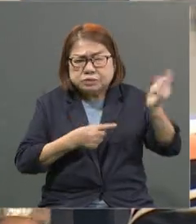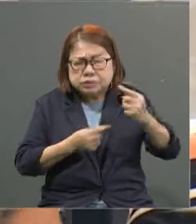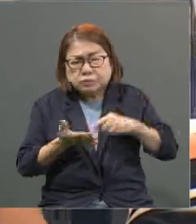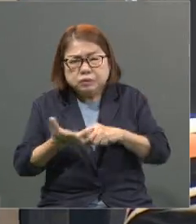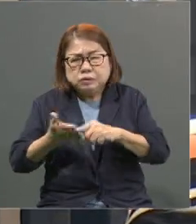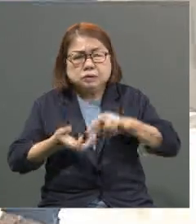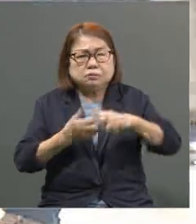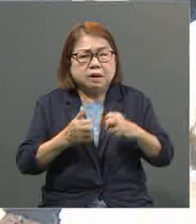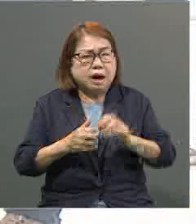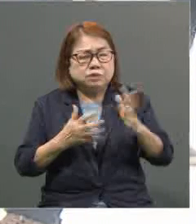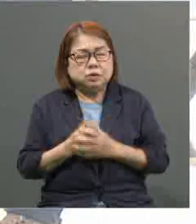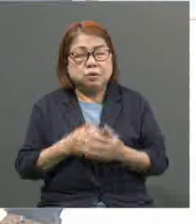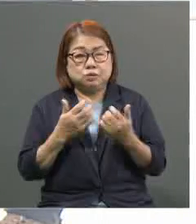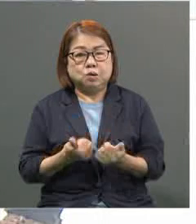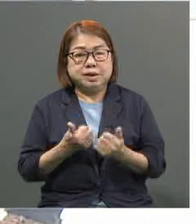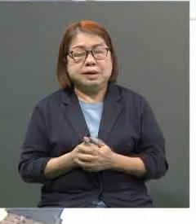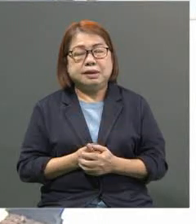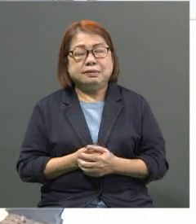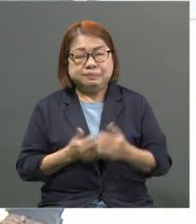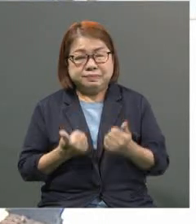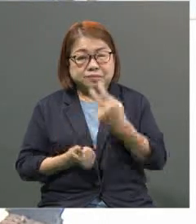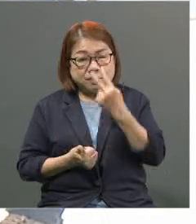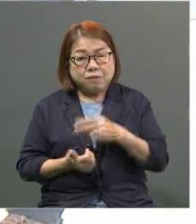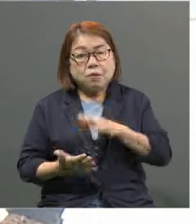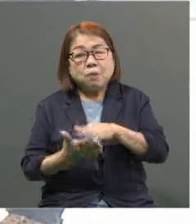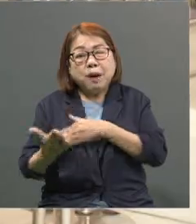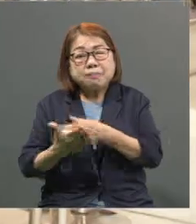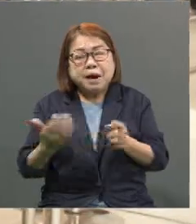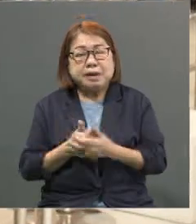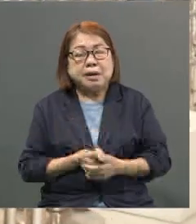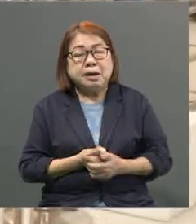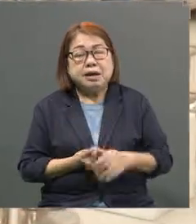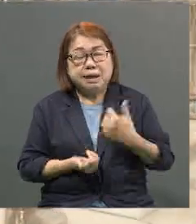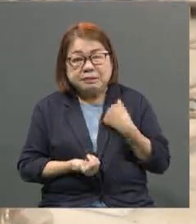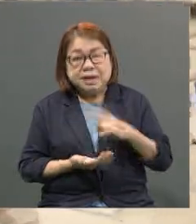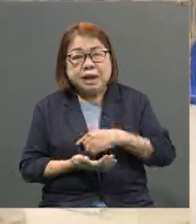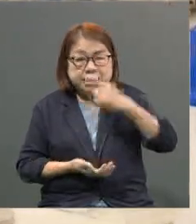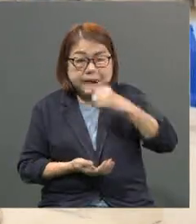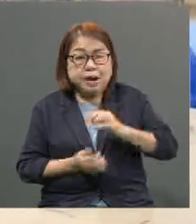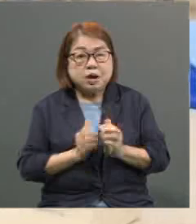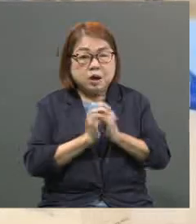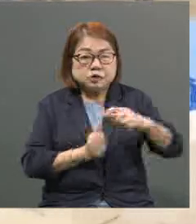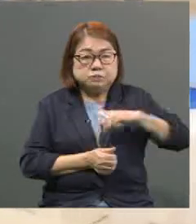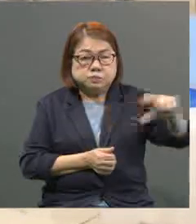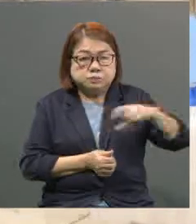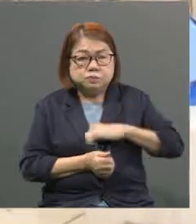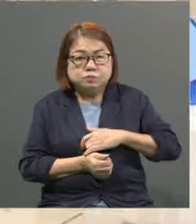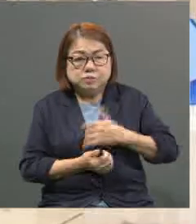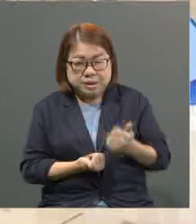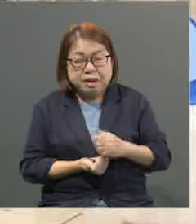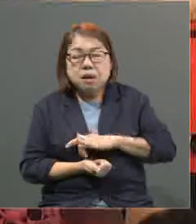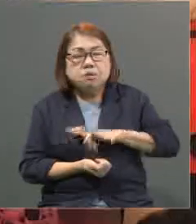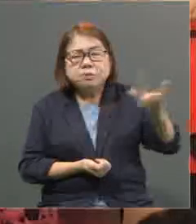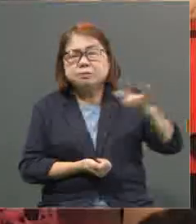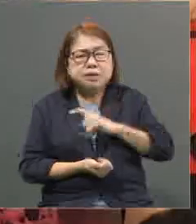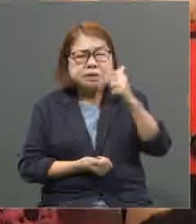ไทยก็เลยทำให้ปัจจุบันเนี่ยนะครับเมื่อรวมมาตรการยกเว้นการตรวจลงตราหนังสือเดินทางไทยจีนอย่างถาวรที่มีผลบังคับใช้วัน